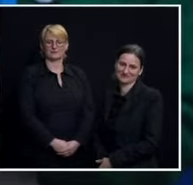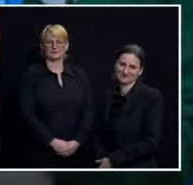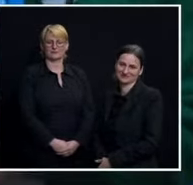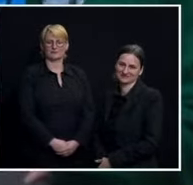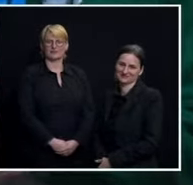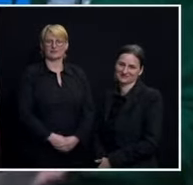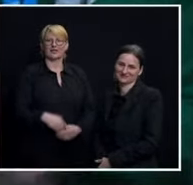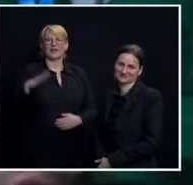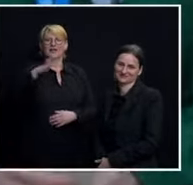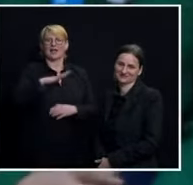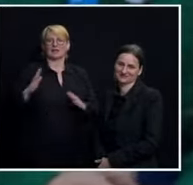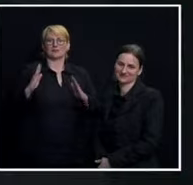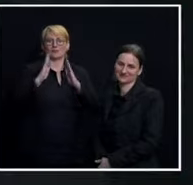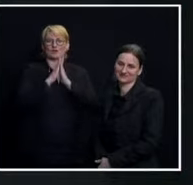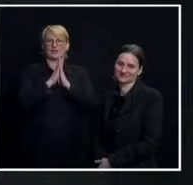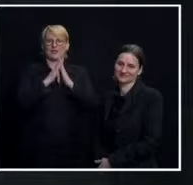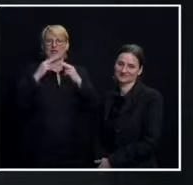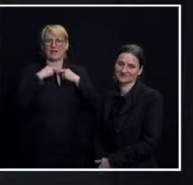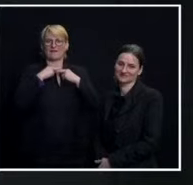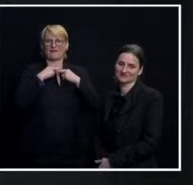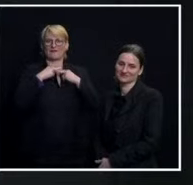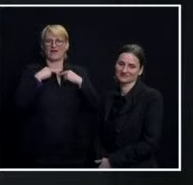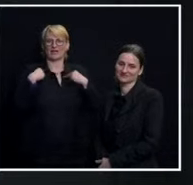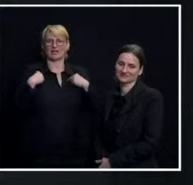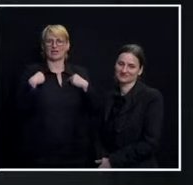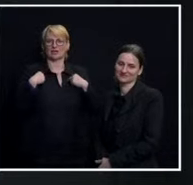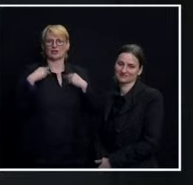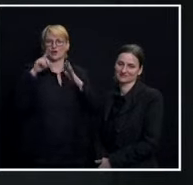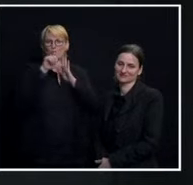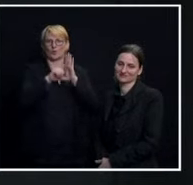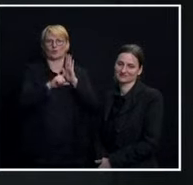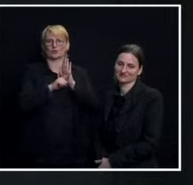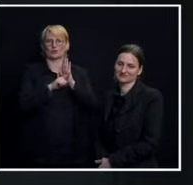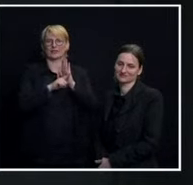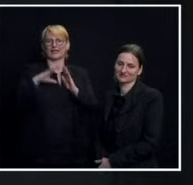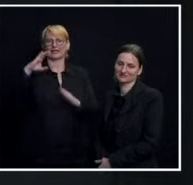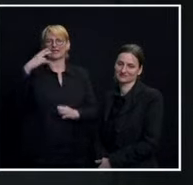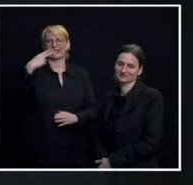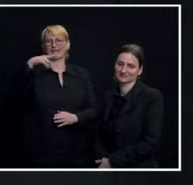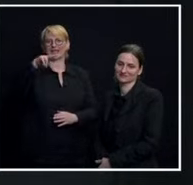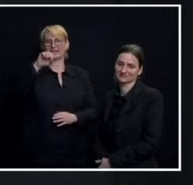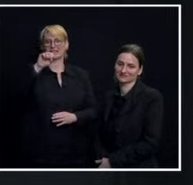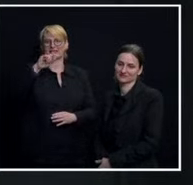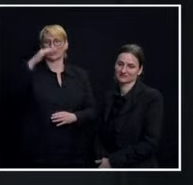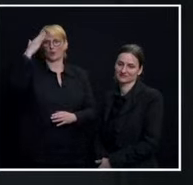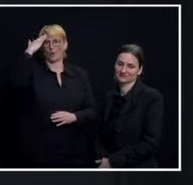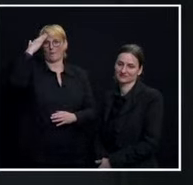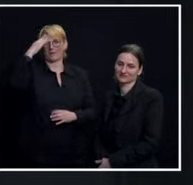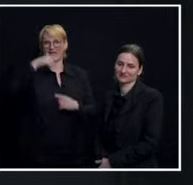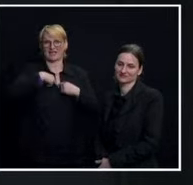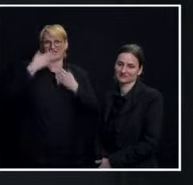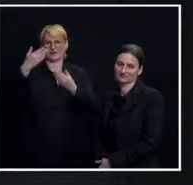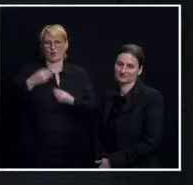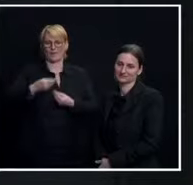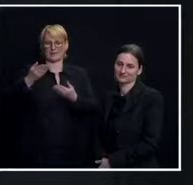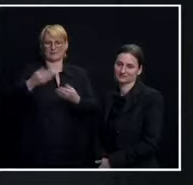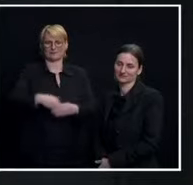Den Landesbischof der evangelisch-lutherischen Kirche, Herr Christian Kopp, herzlich willkommen bei uns.